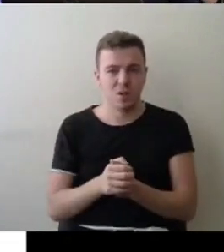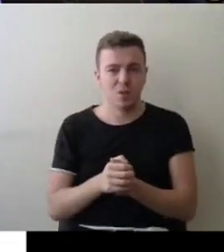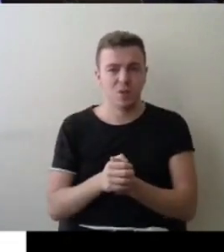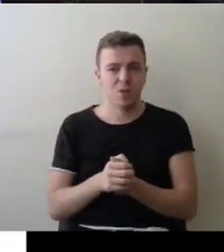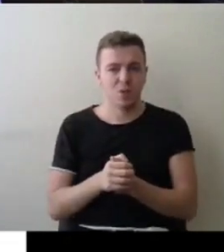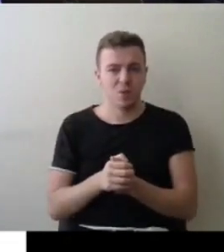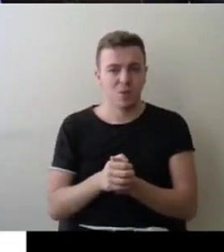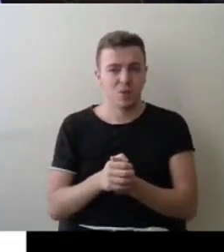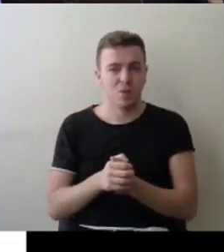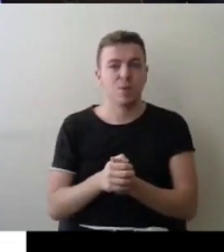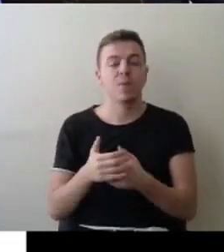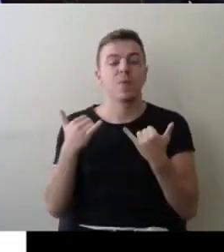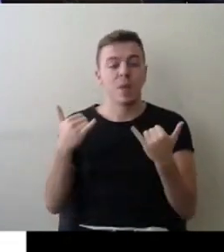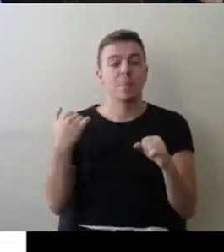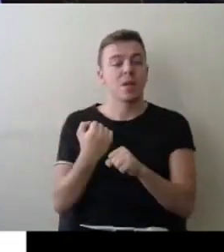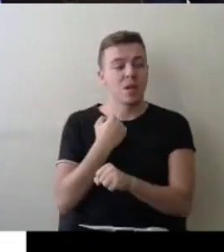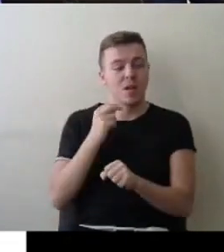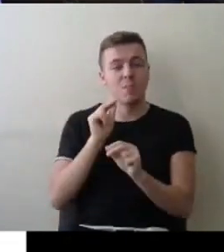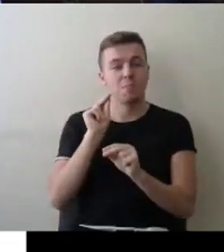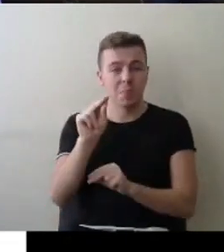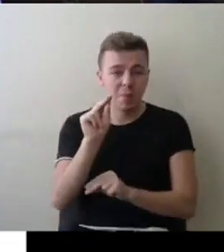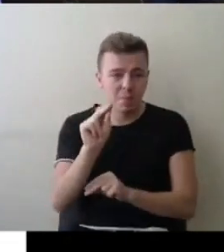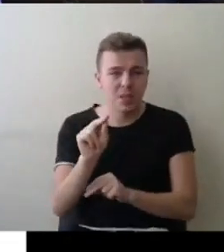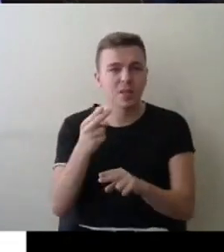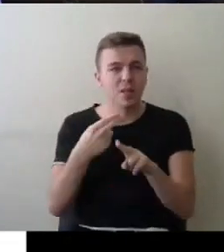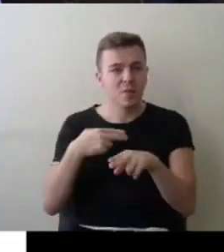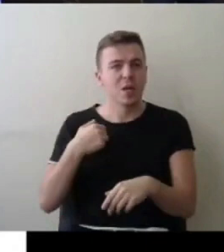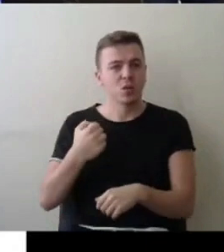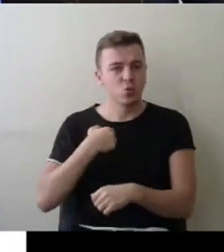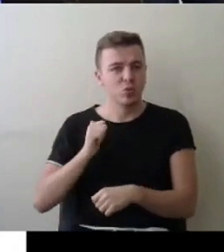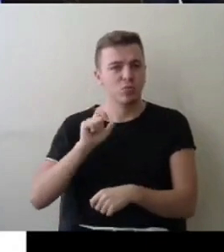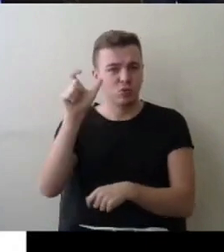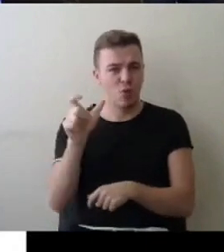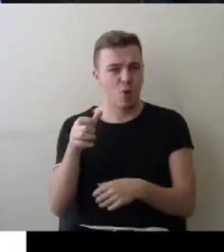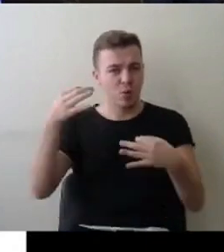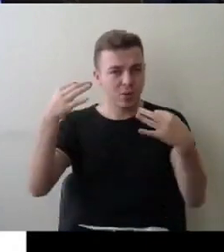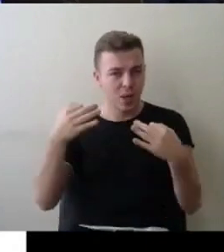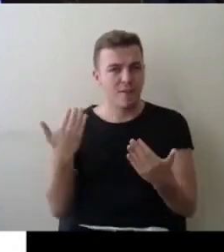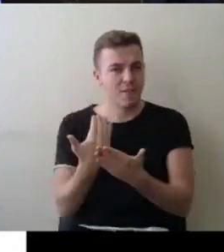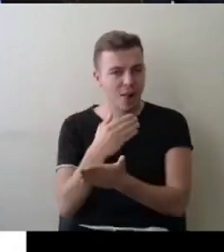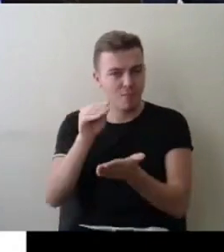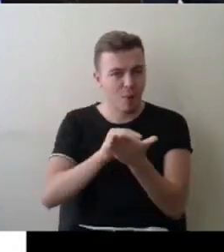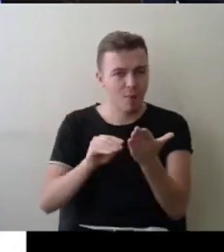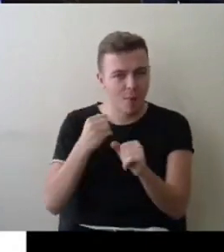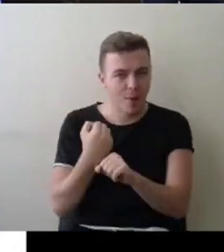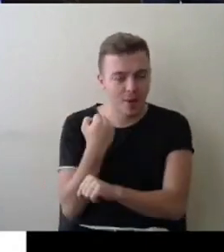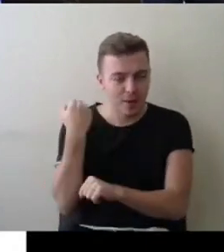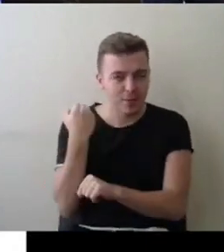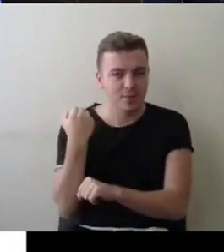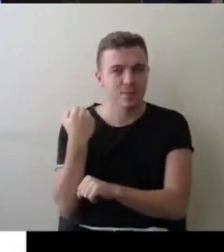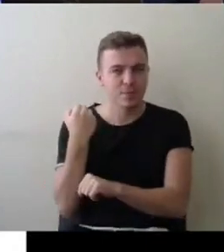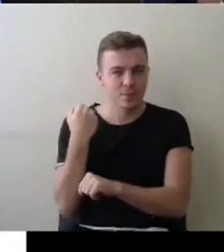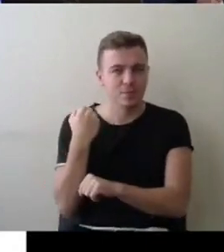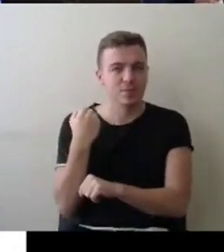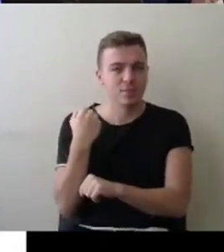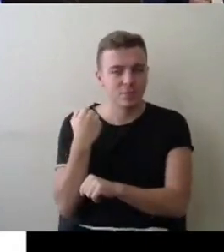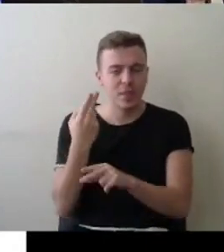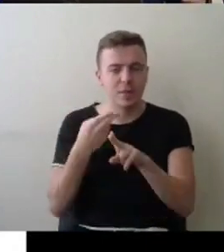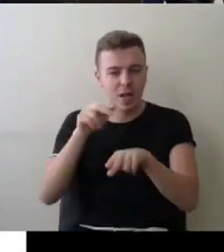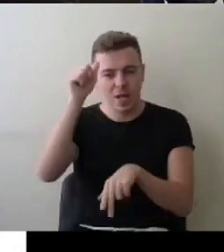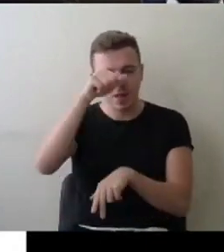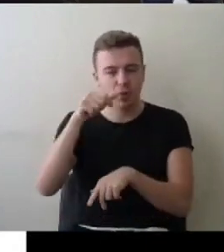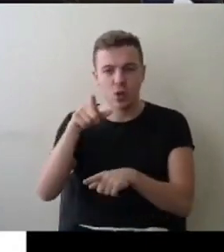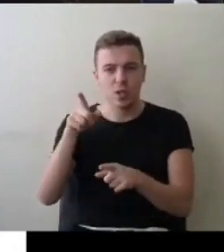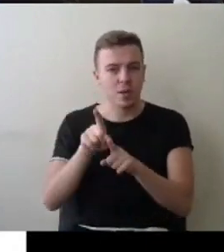reikia priminti, kad mes turim žmogaus teisės, ne, individualias žmogaus teisės, kurios taip pat negali būti